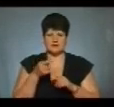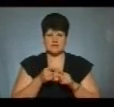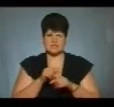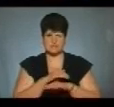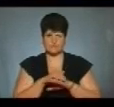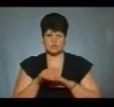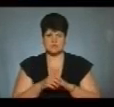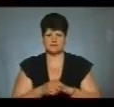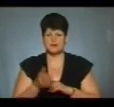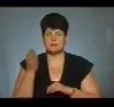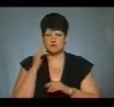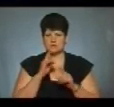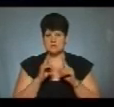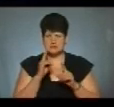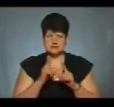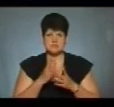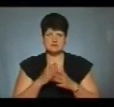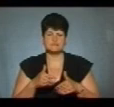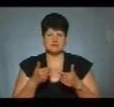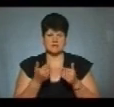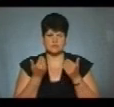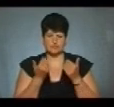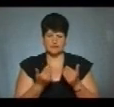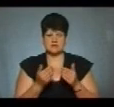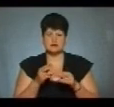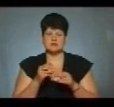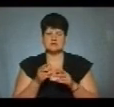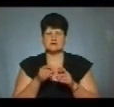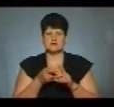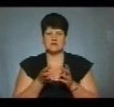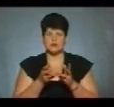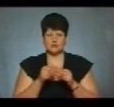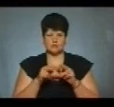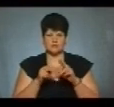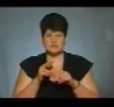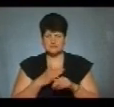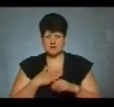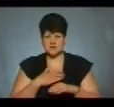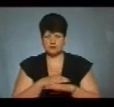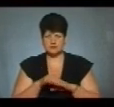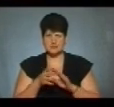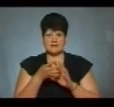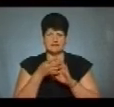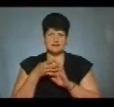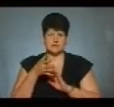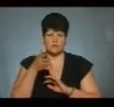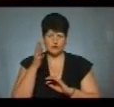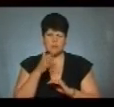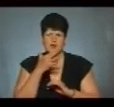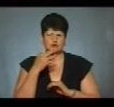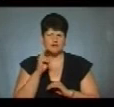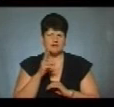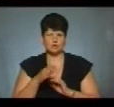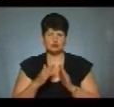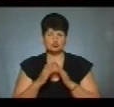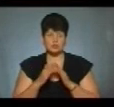вулиці. Минулої сесії ми зверталися до вас на рахунок будівництва на нашій вулиці 9-поверхового багатоквартирного